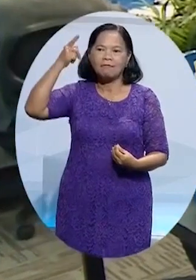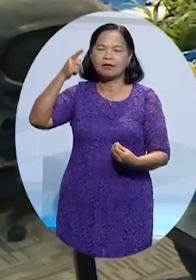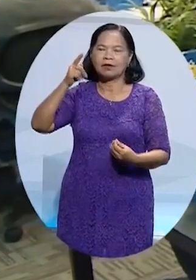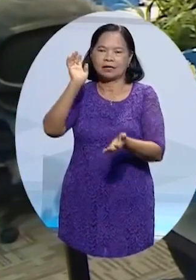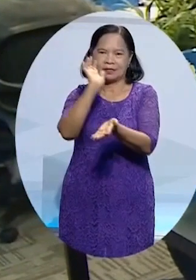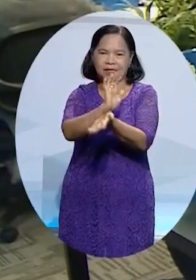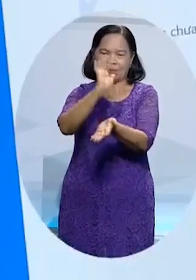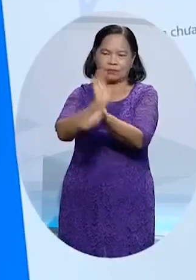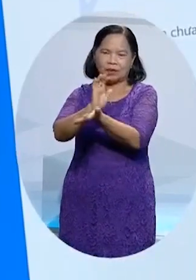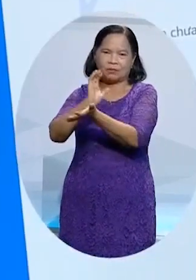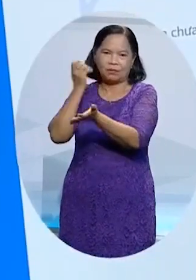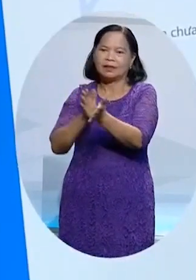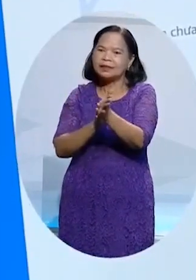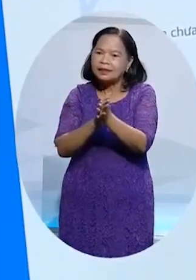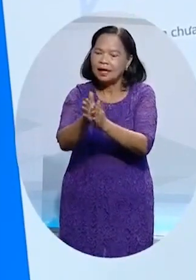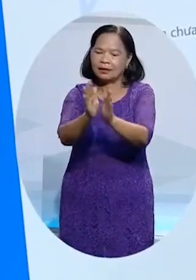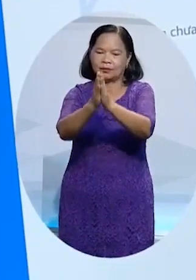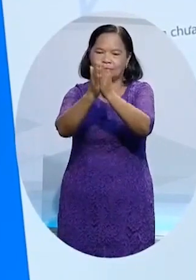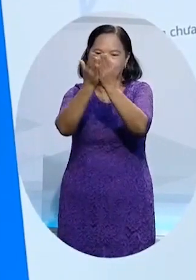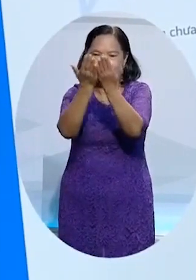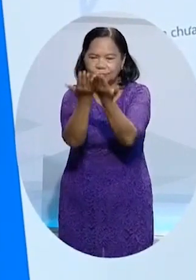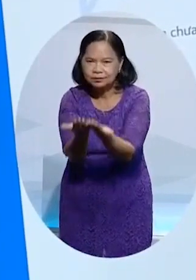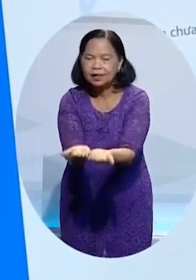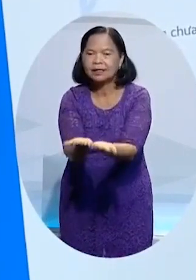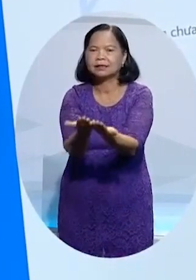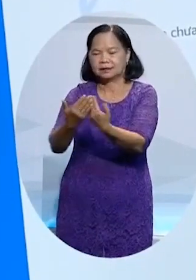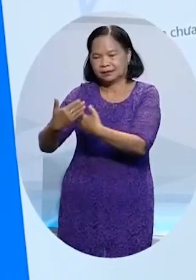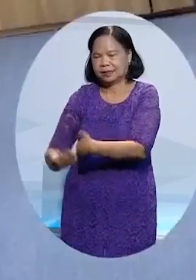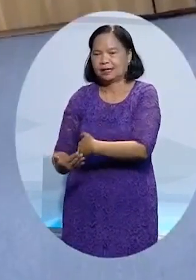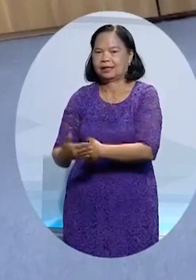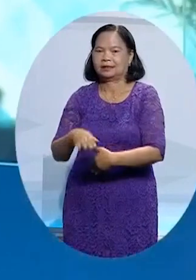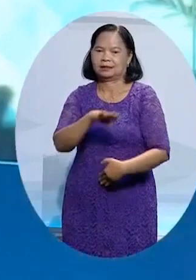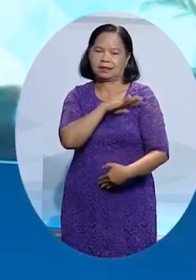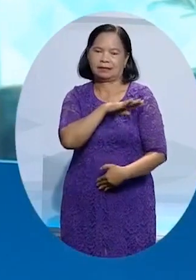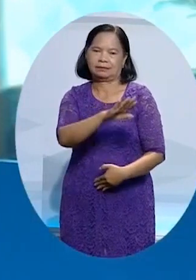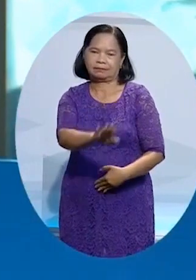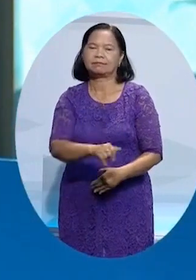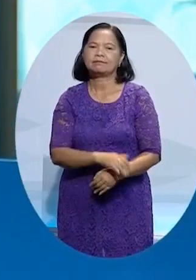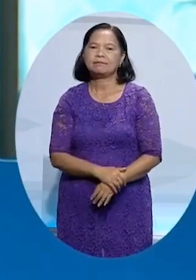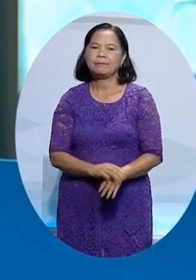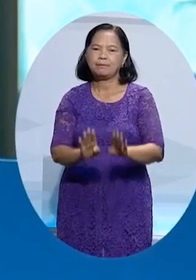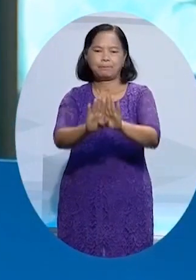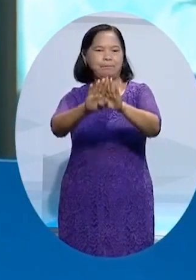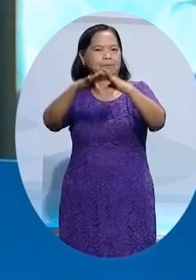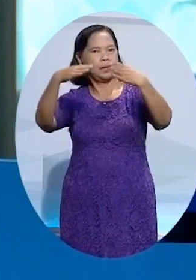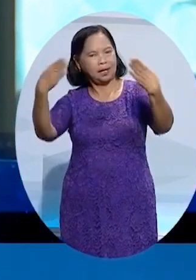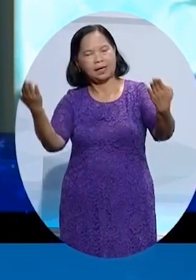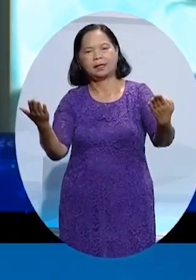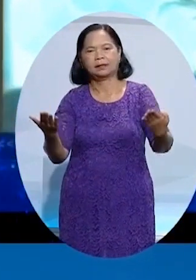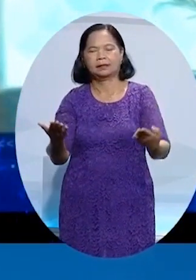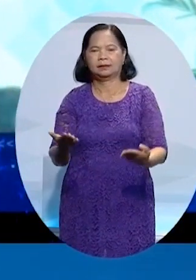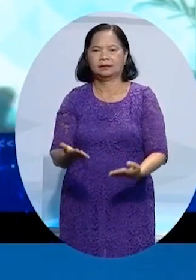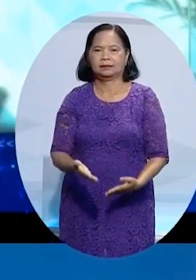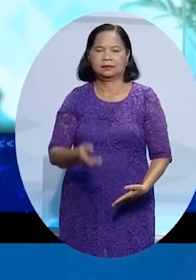nội dung vẫn bám sát chương trình sách giáo khoa, gần gũi và thiết thực đối với các em học sinh. Sau khi triển khai đồng bộ từ đội ngũ ban giáo